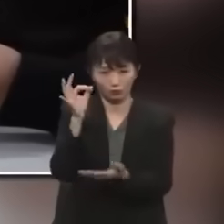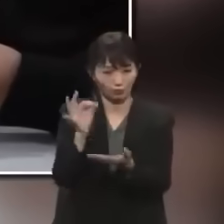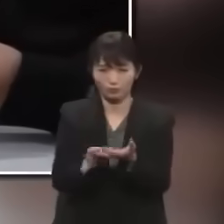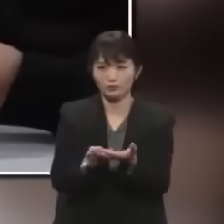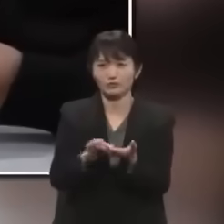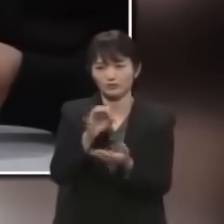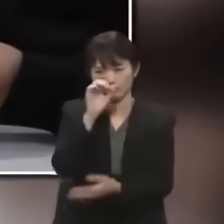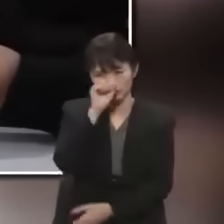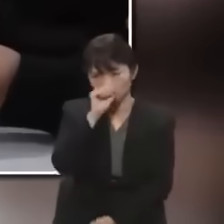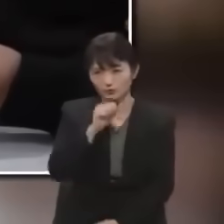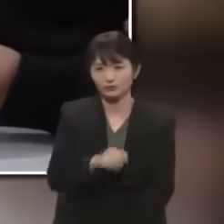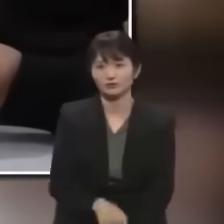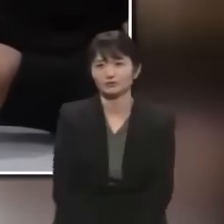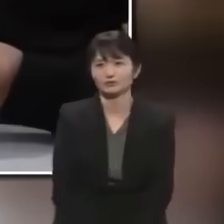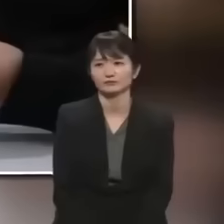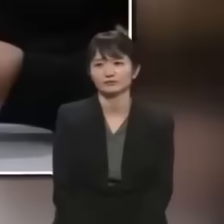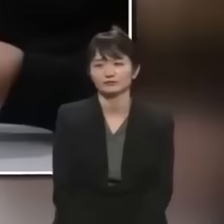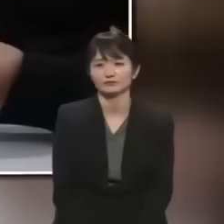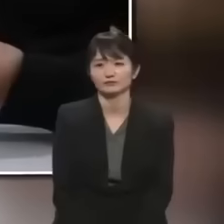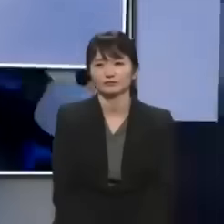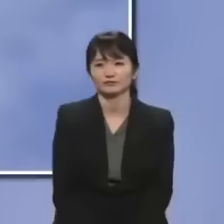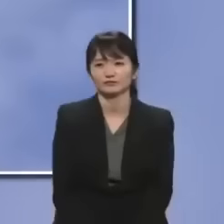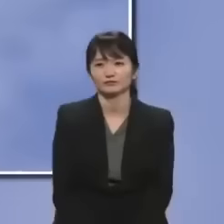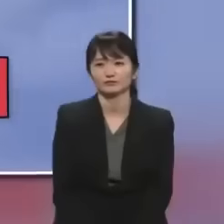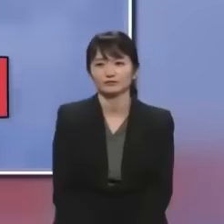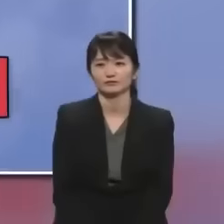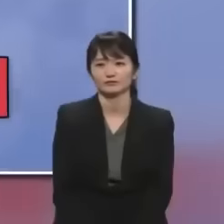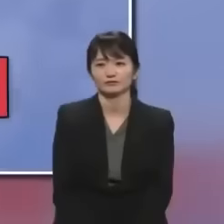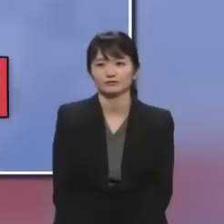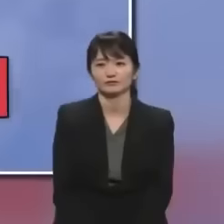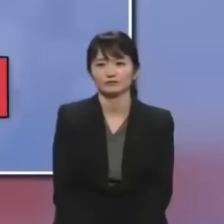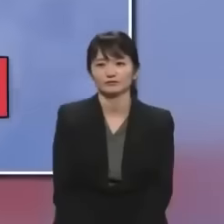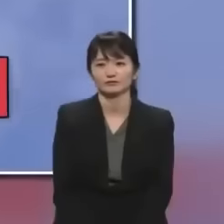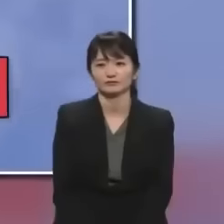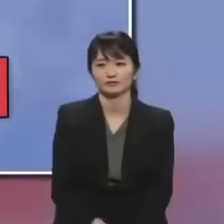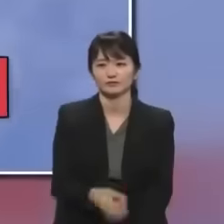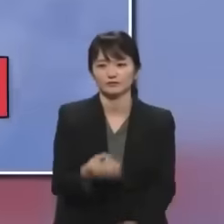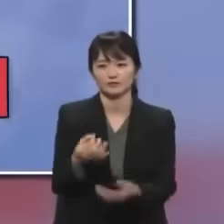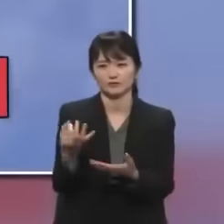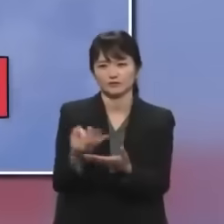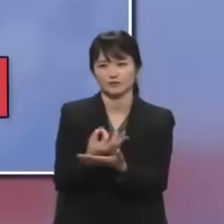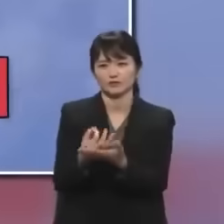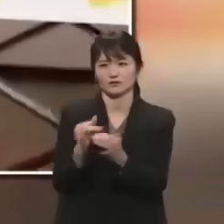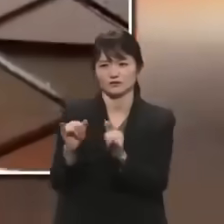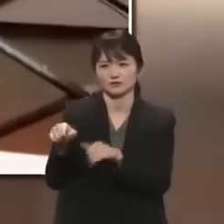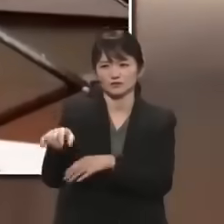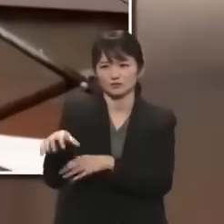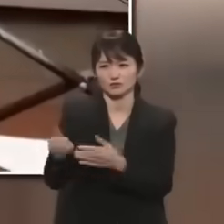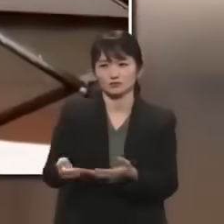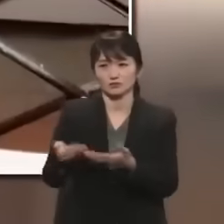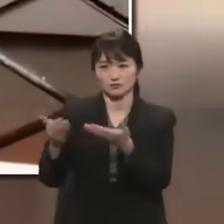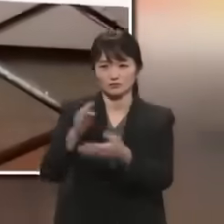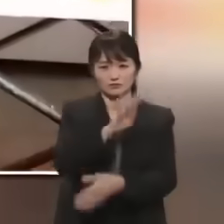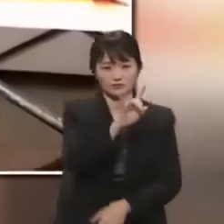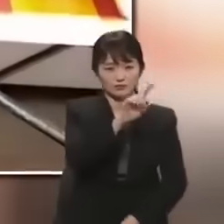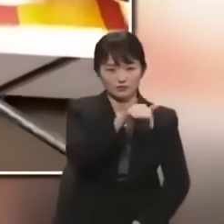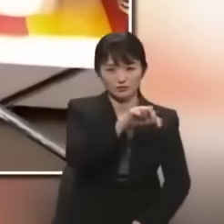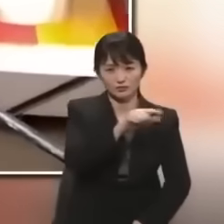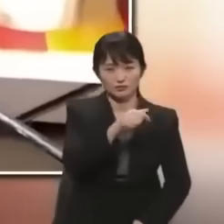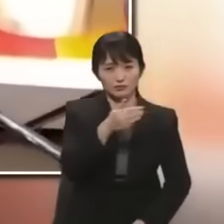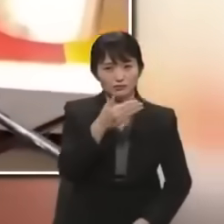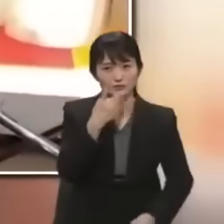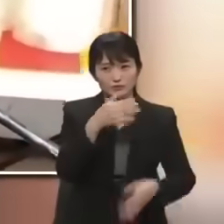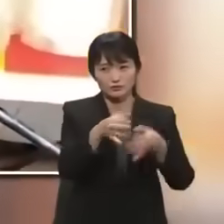이런데는 진짜 원래 뿌려 치는데요 너많이서 사 저